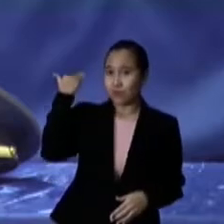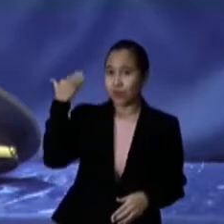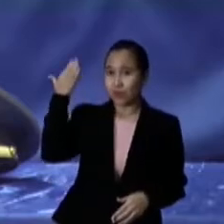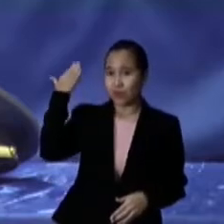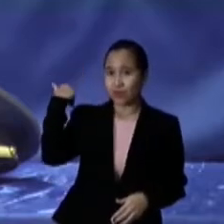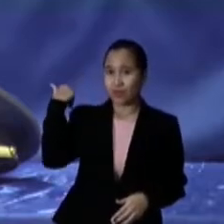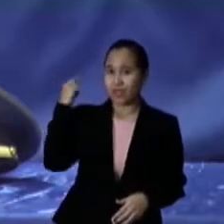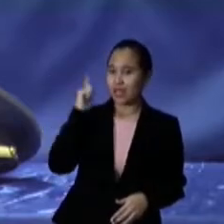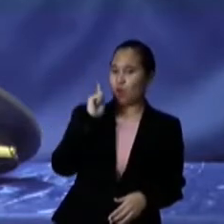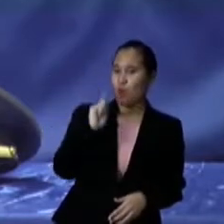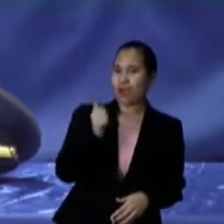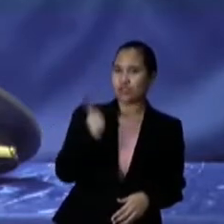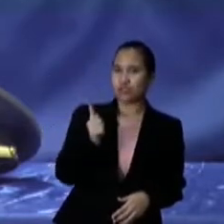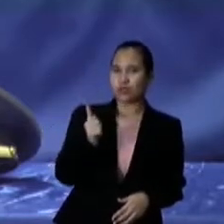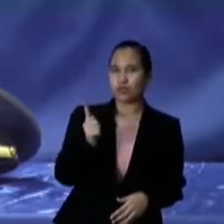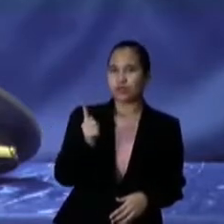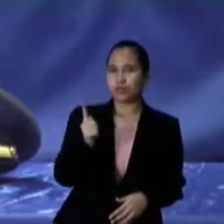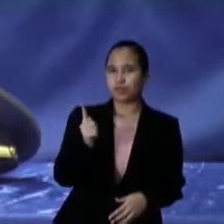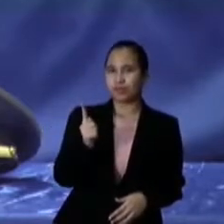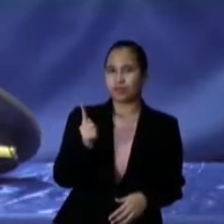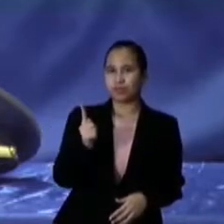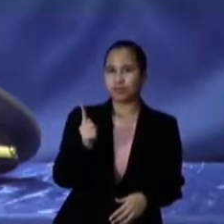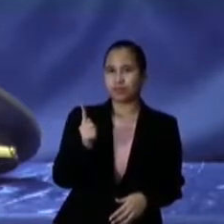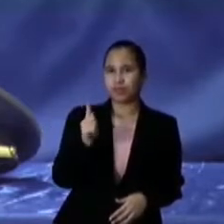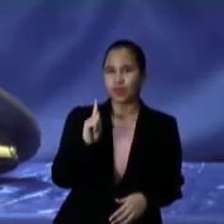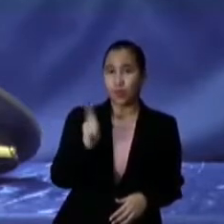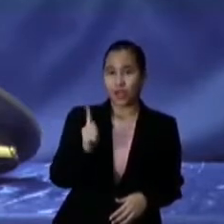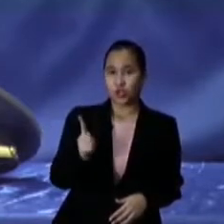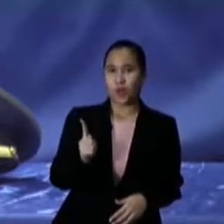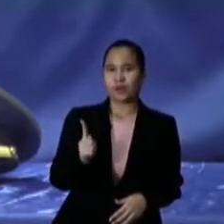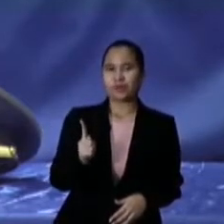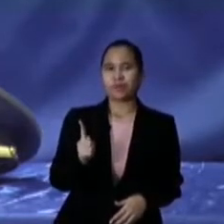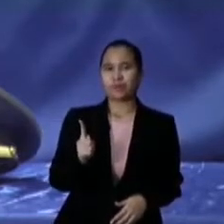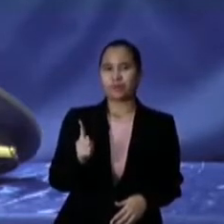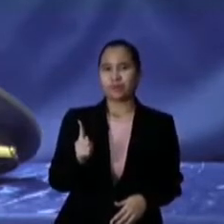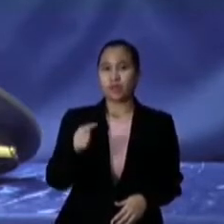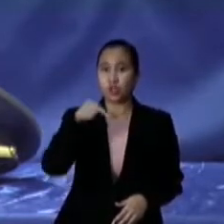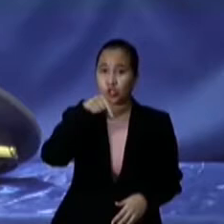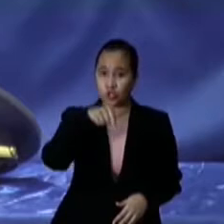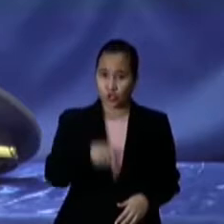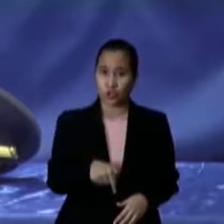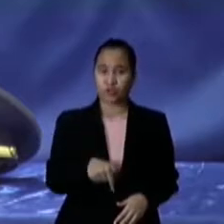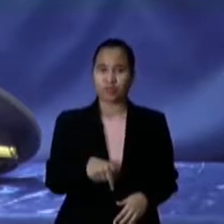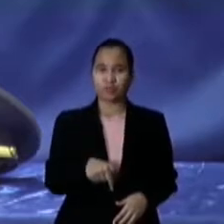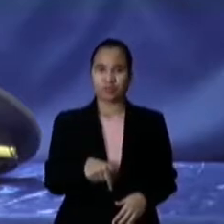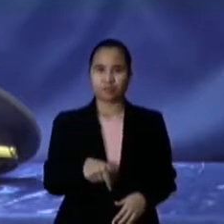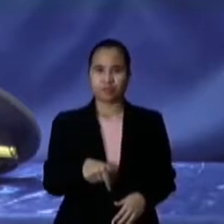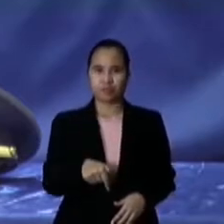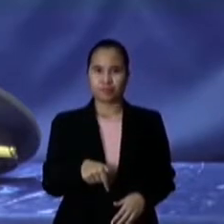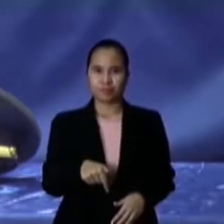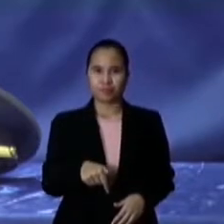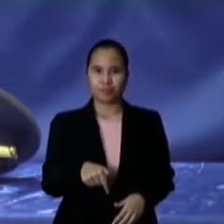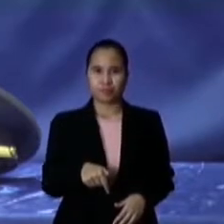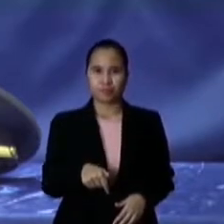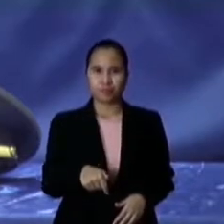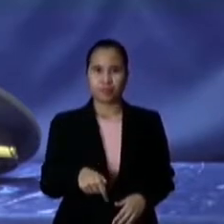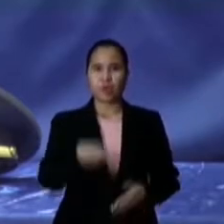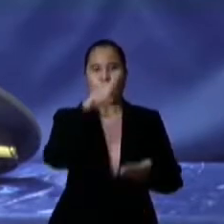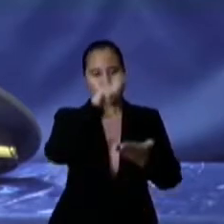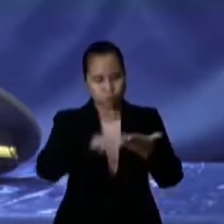meer waarschuwend, vooral overdag, bezig waren, dat nu het opleggen van de